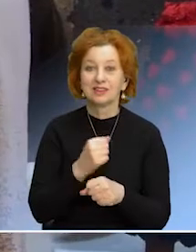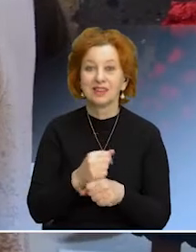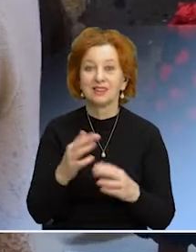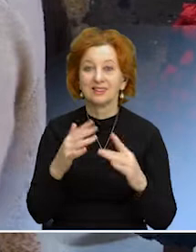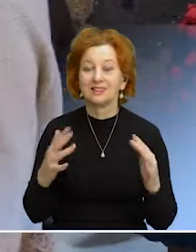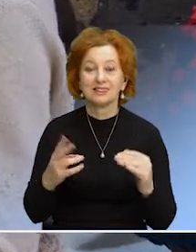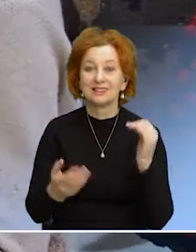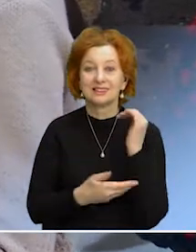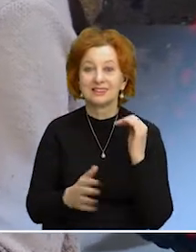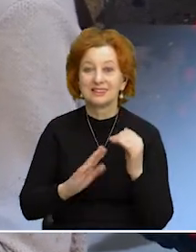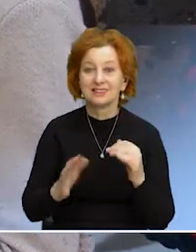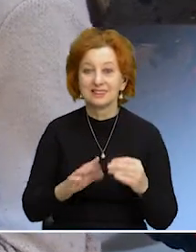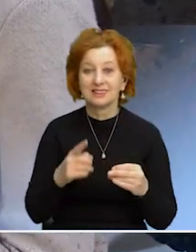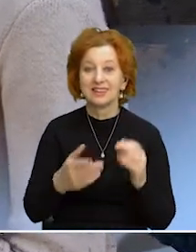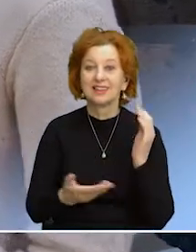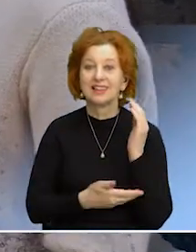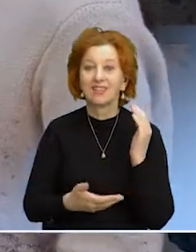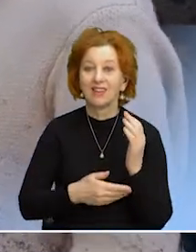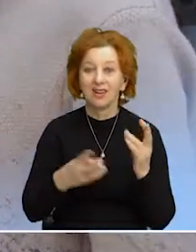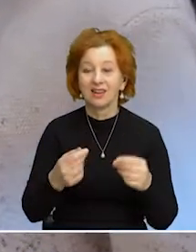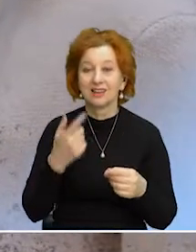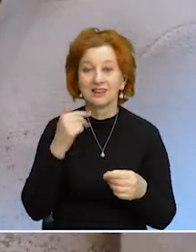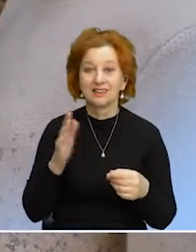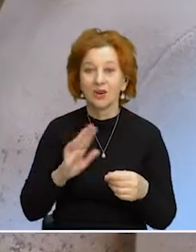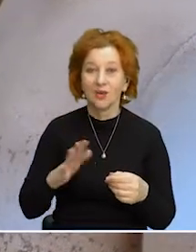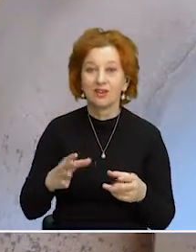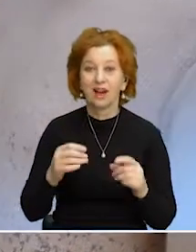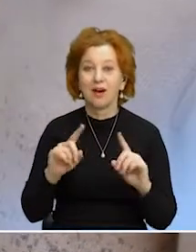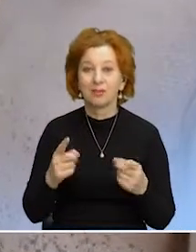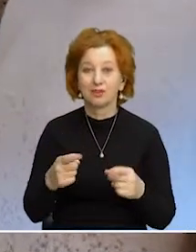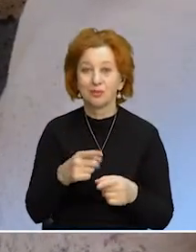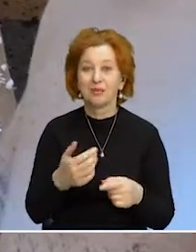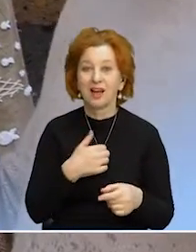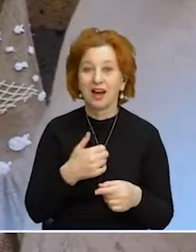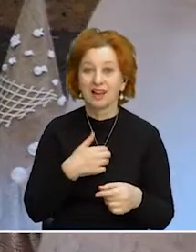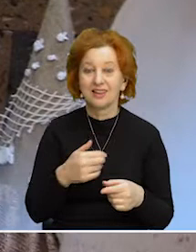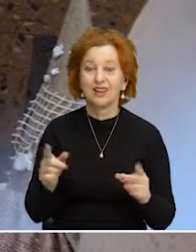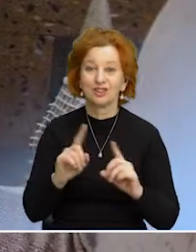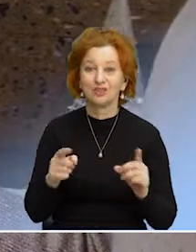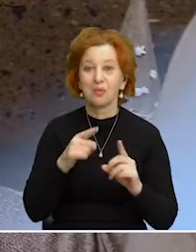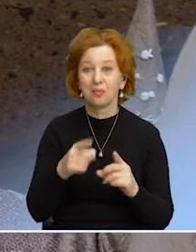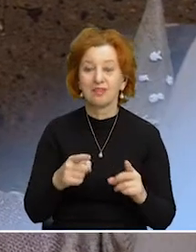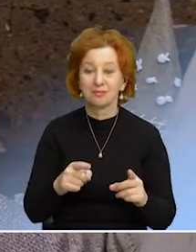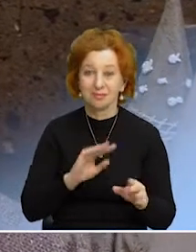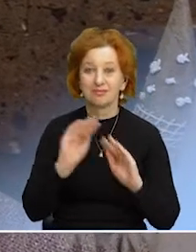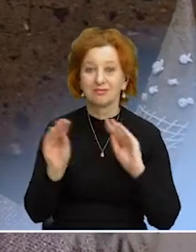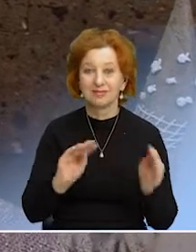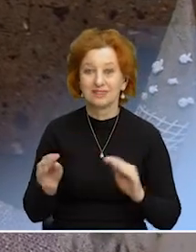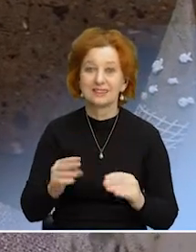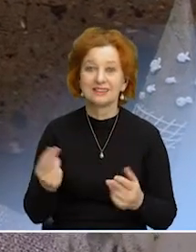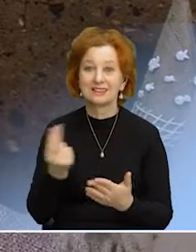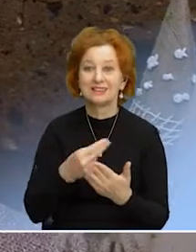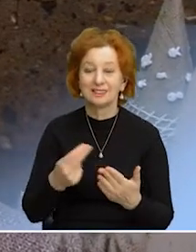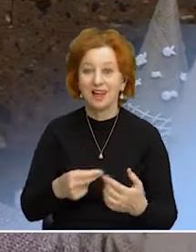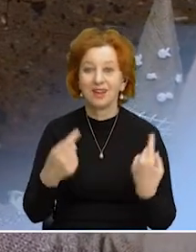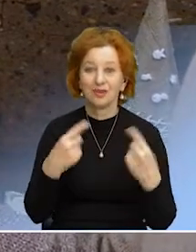свою елку именно из дерева? Почему деревянная, почему, допустим, не зеленая какая-то? Ну, мне захотелось попробовать новый для себя материал, да и вообще